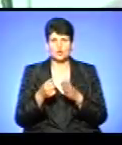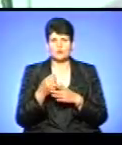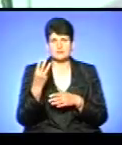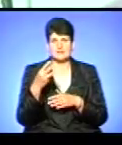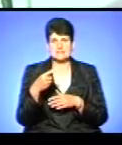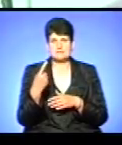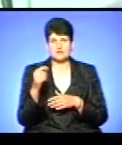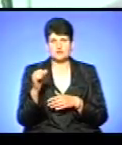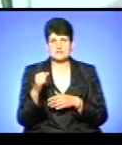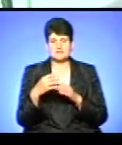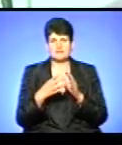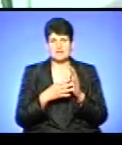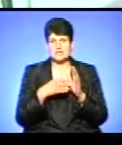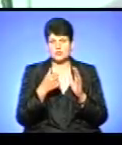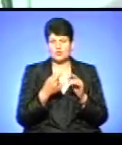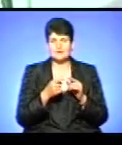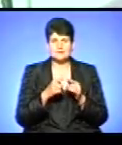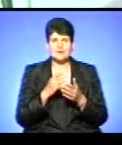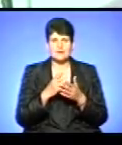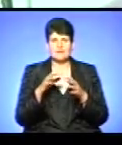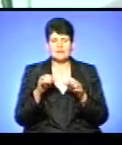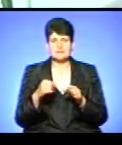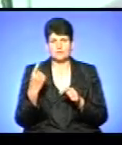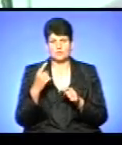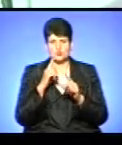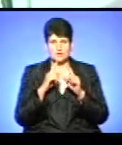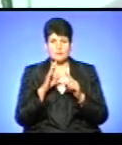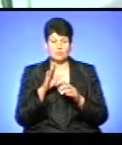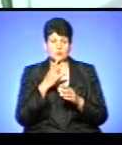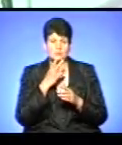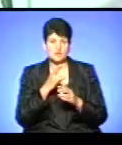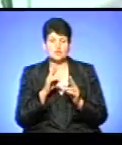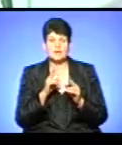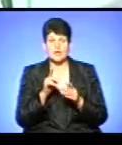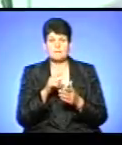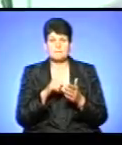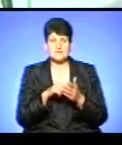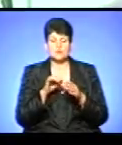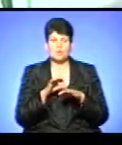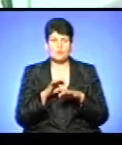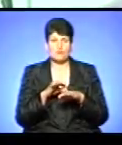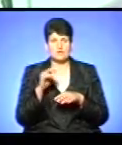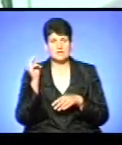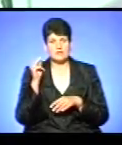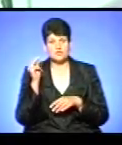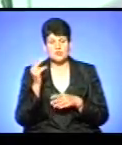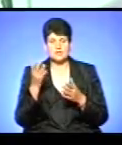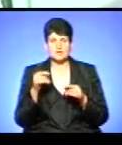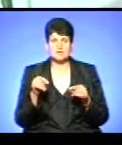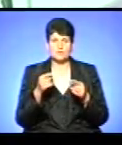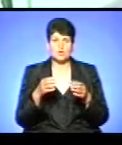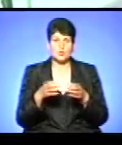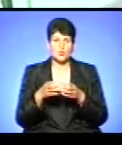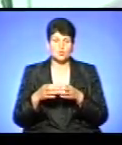31 серпня 2019 року. Тобто це є власність обласної ради, ми будемо бачити, як місто проводить навчання, які створені